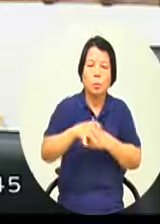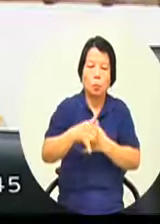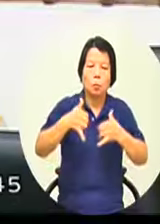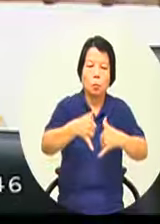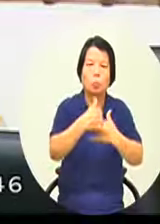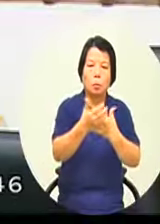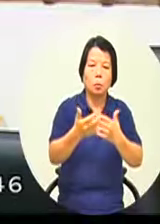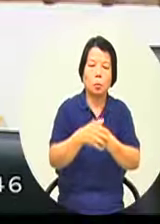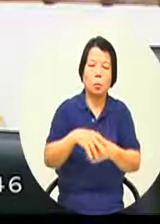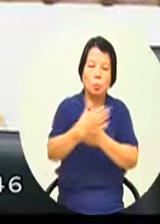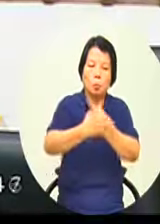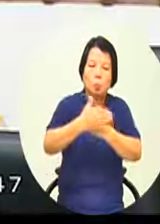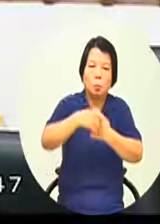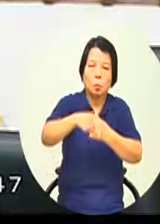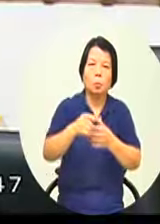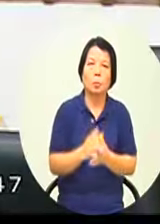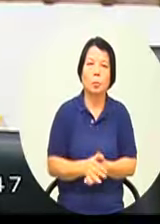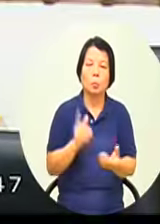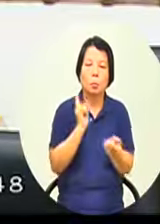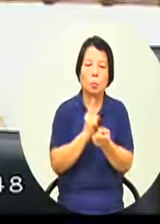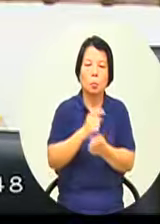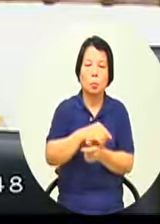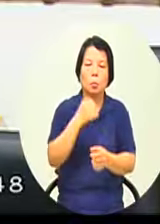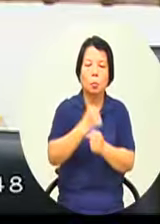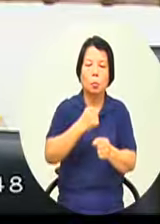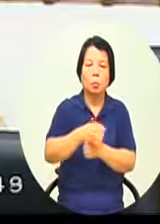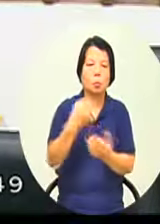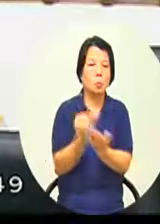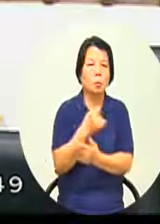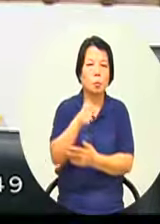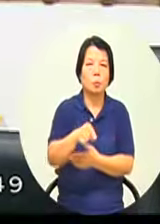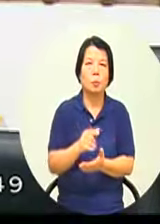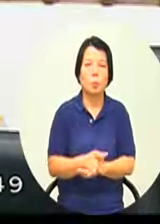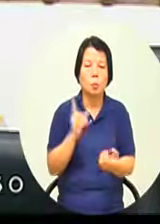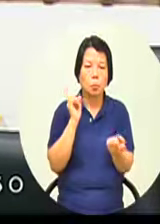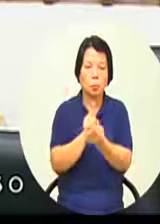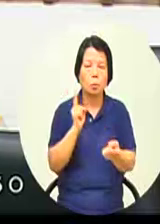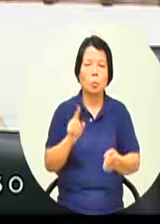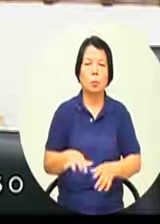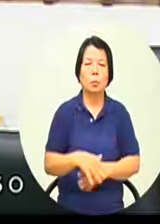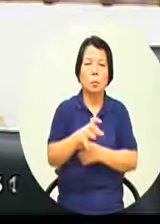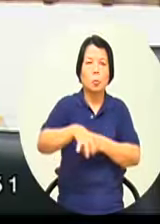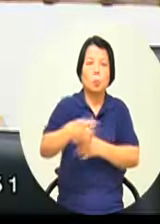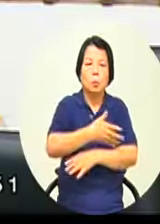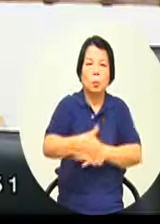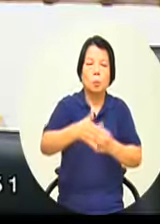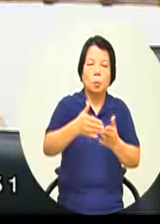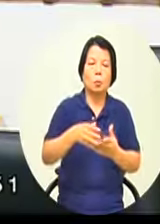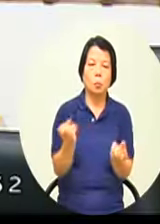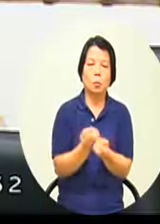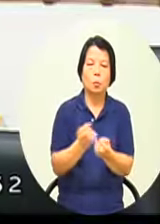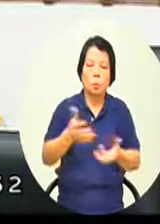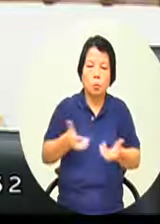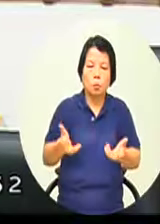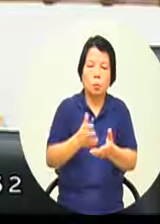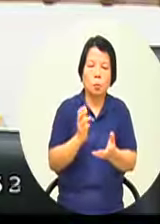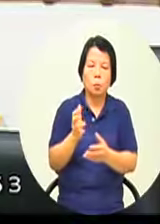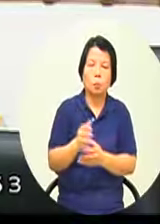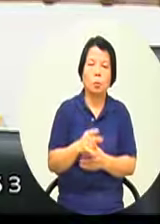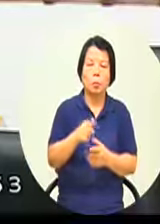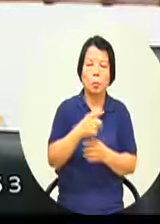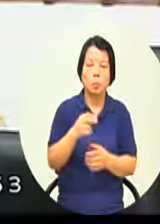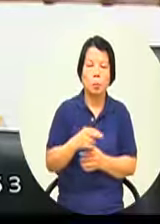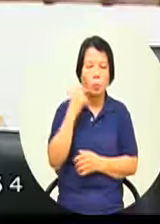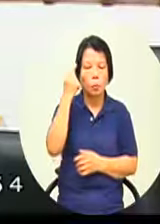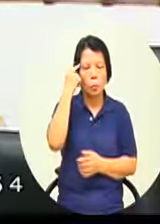的部分，大家就觉得说好像做的比较不够。那其实对于农村建设跟发展，请问农业局长，你认为